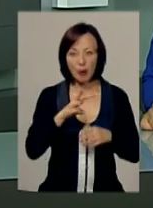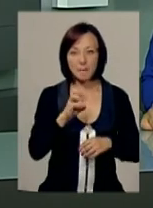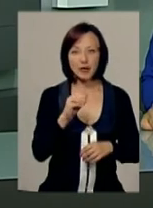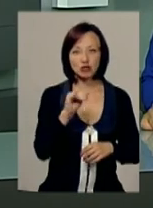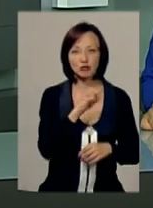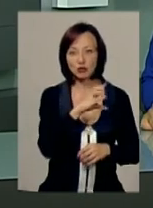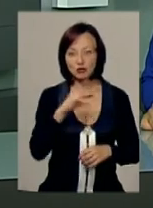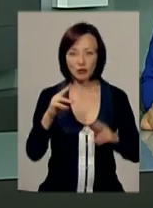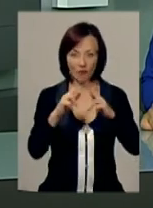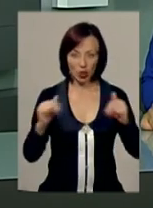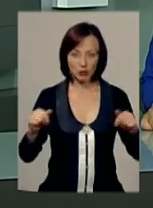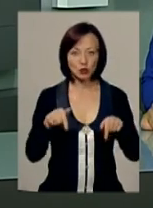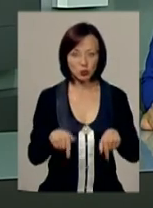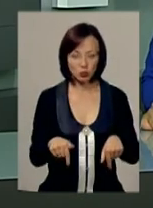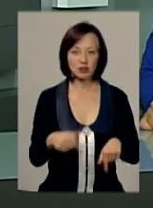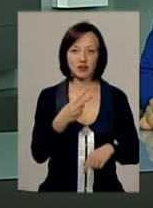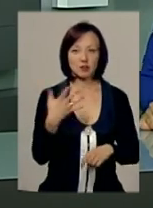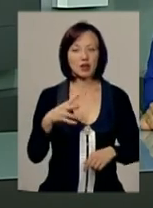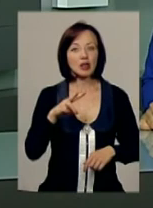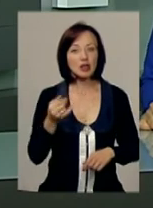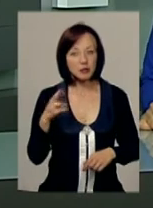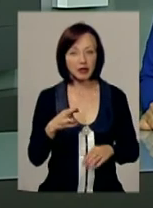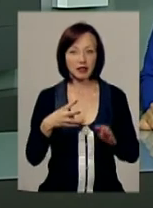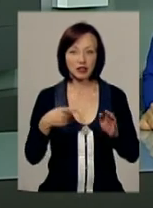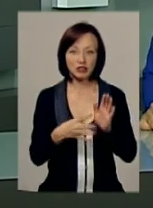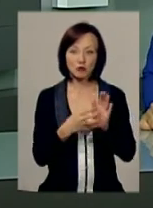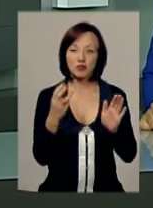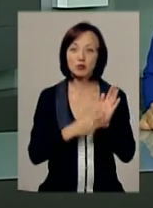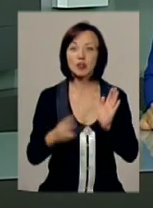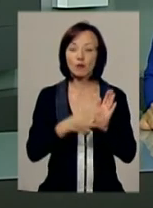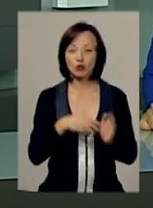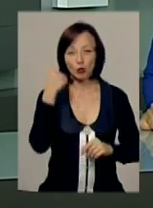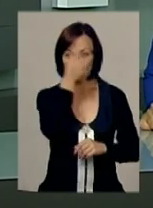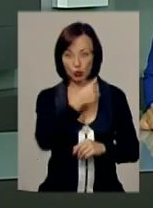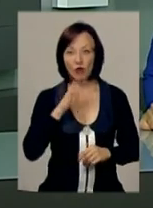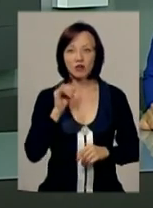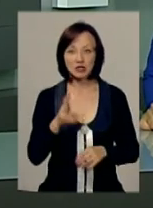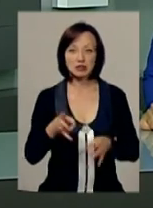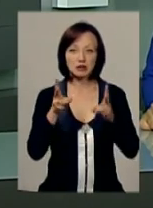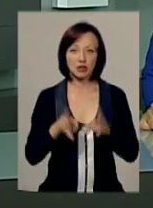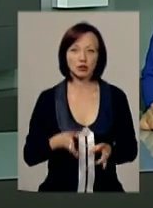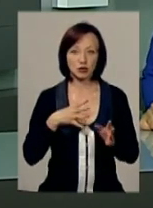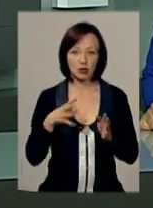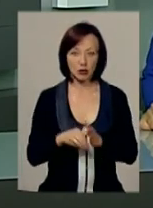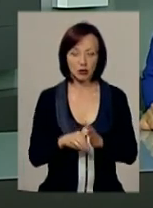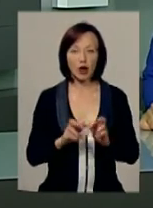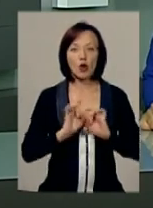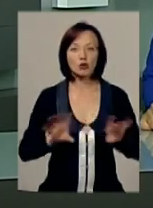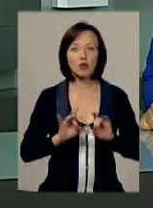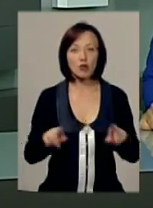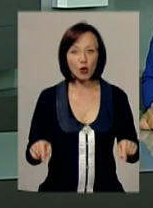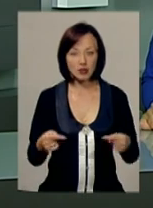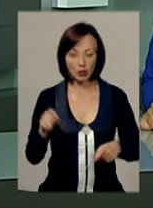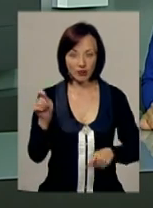фортецю. Саме в Меджибожі 25 липня 1988 року він трагічно загинув. Як розповіли